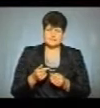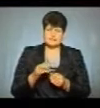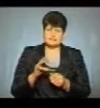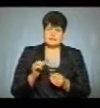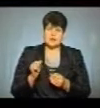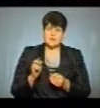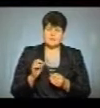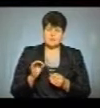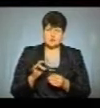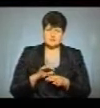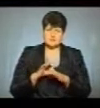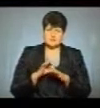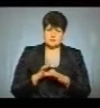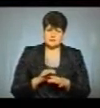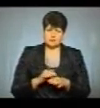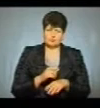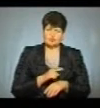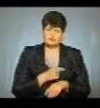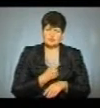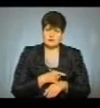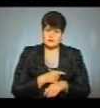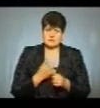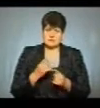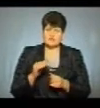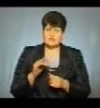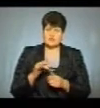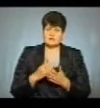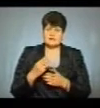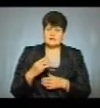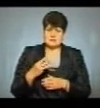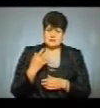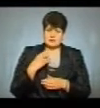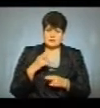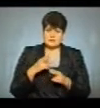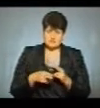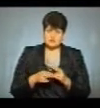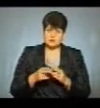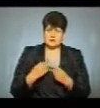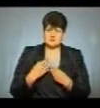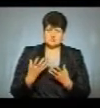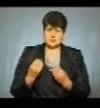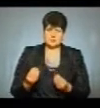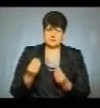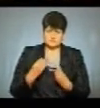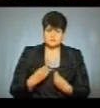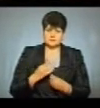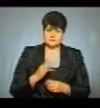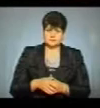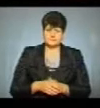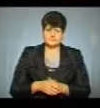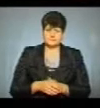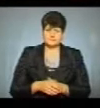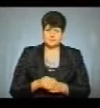і заводимо зазвичай до лікаря. У нас зараз флаєрів є 30, але коли закінчиться, зазвичай нам будуть приносити. Ось тут у